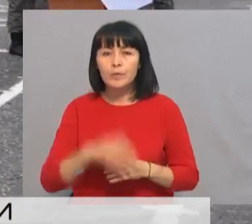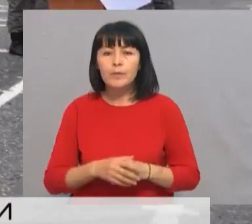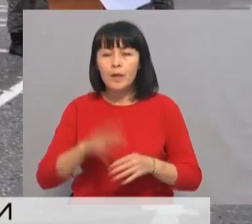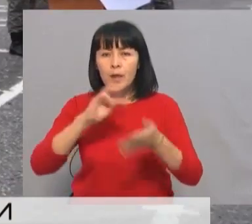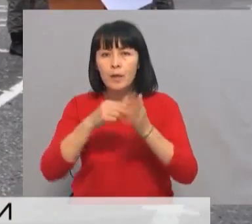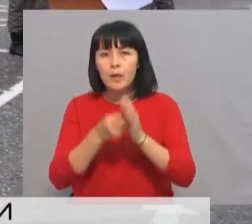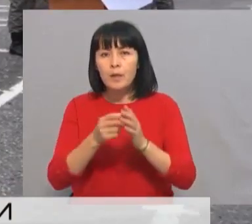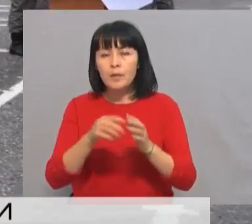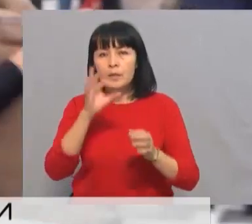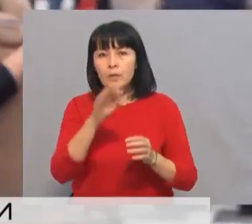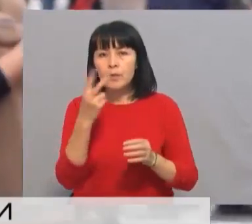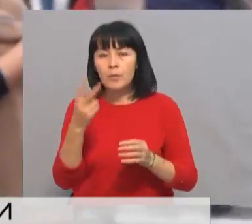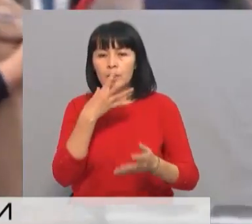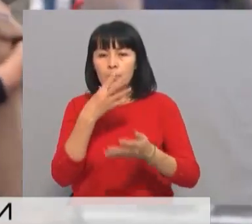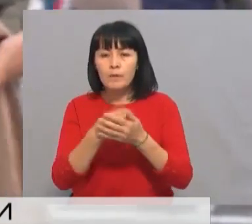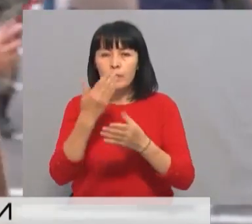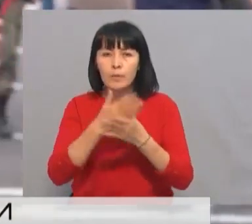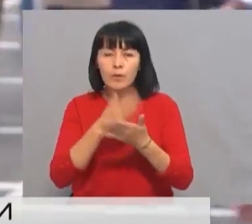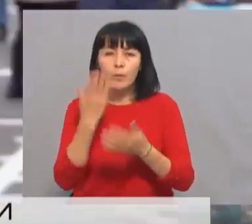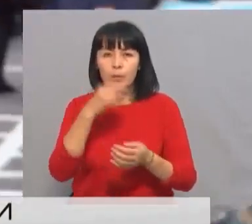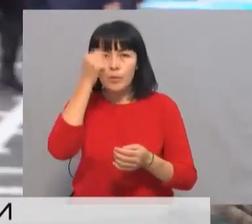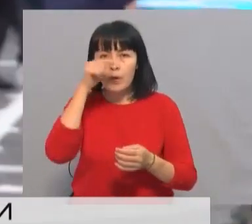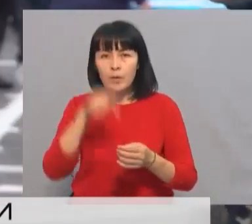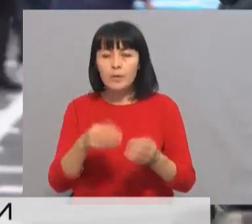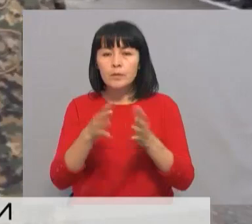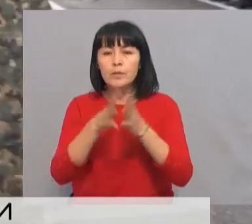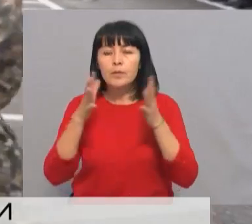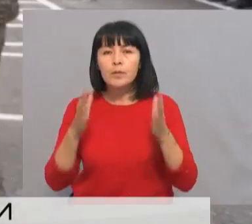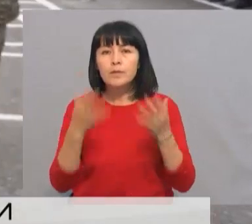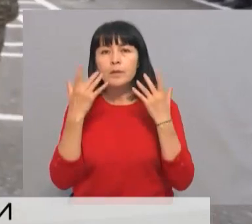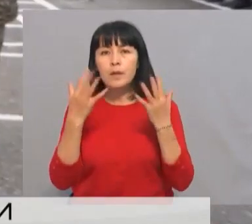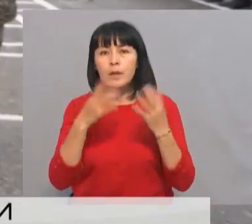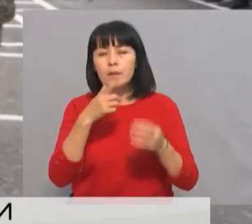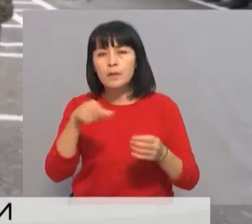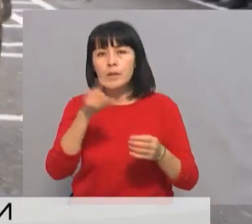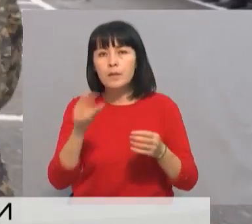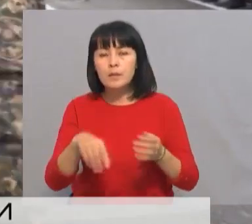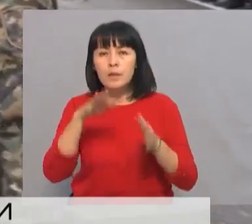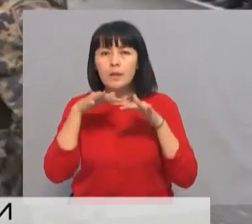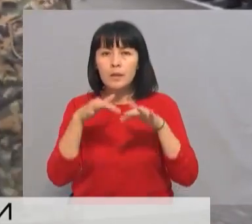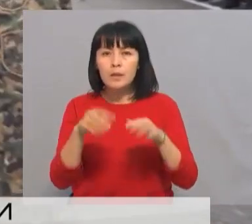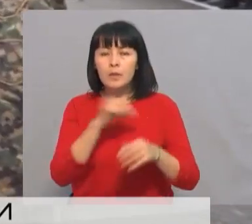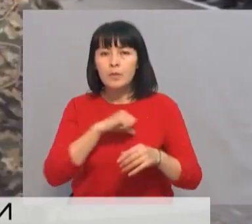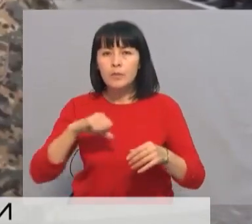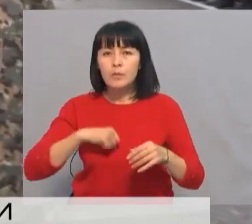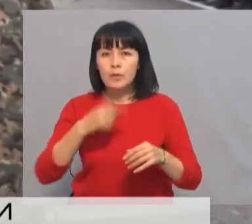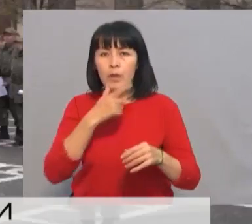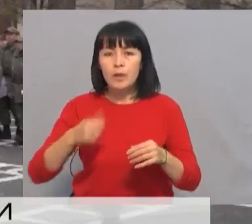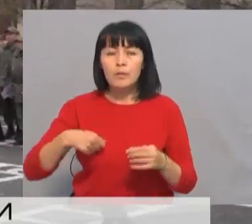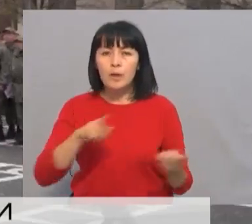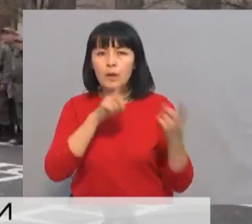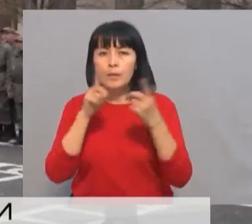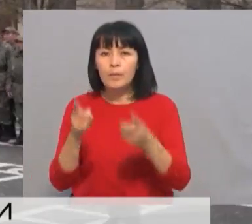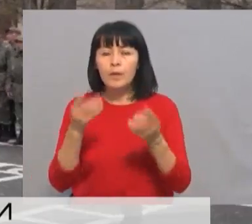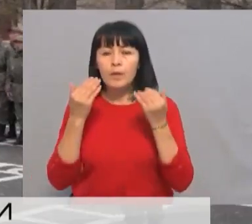Проект «Срочник 02» приносит свои плоды с прошлого года. Значительно увеличилось количество граждан, принявших решение добровольно поступить на